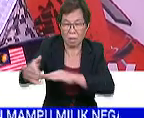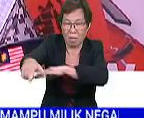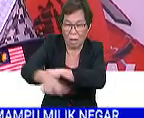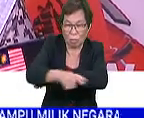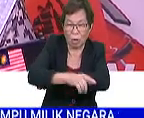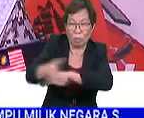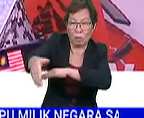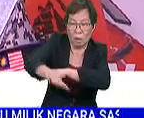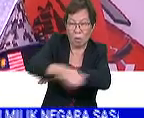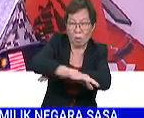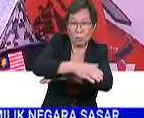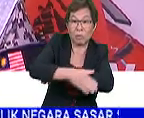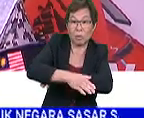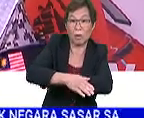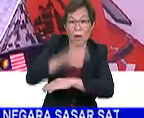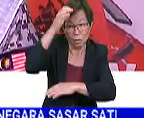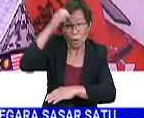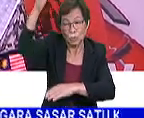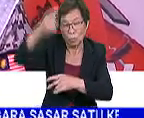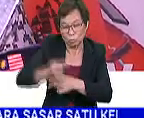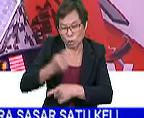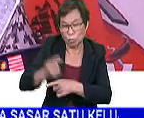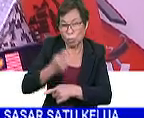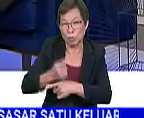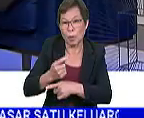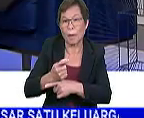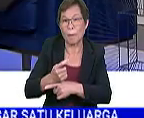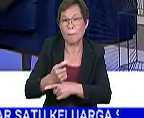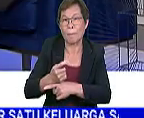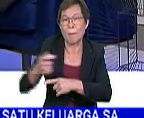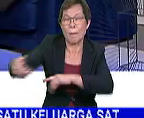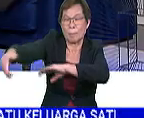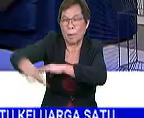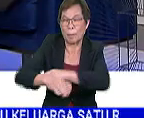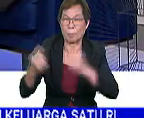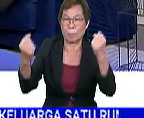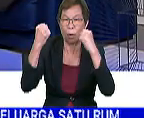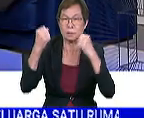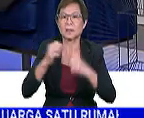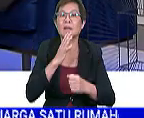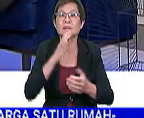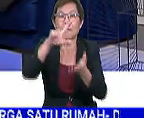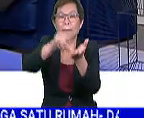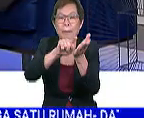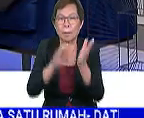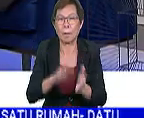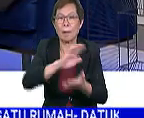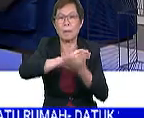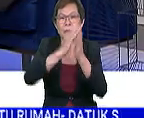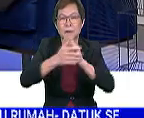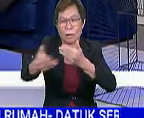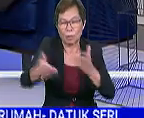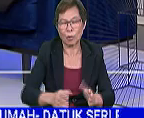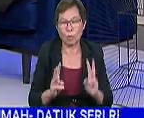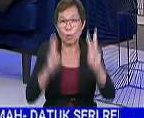berkonsepkan apa tu ercise mereka Perkasa k di laut dan sebag belia berkata kepada media selepas menjadi tetamu